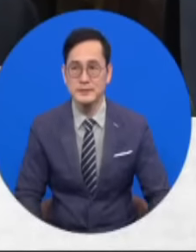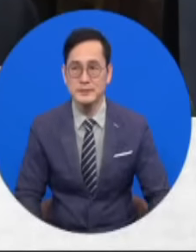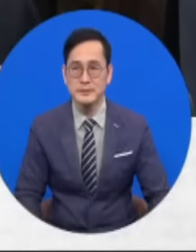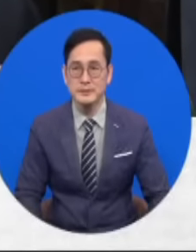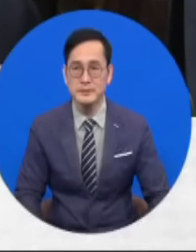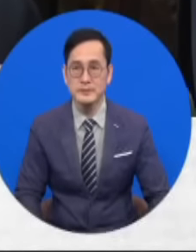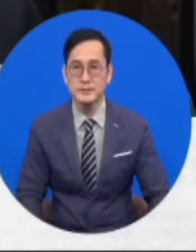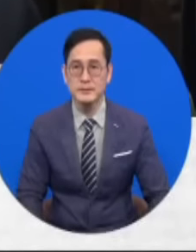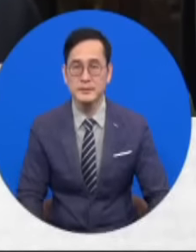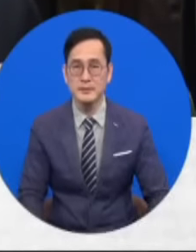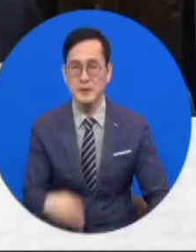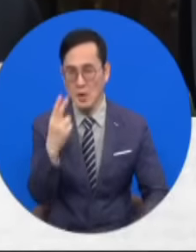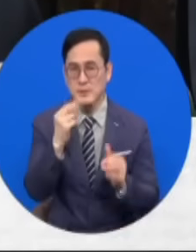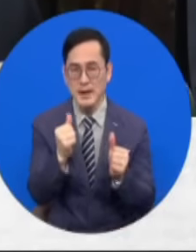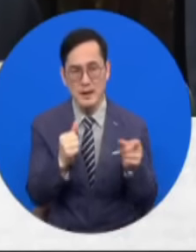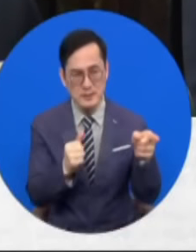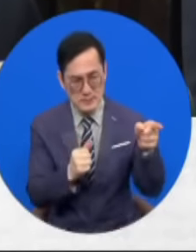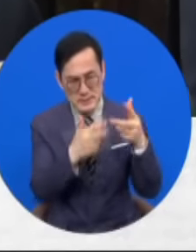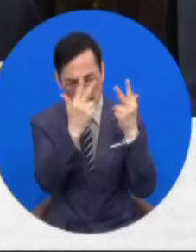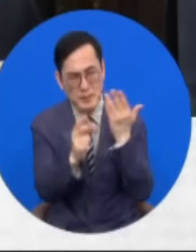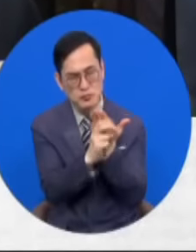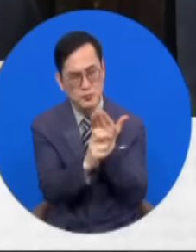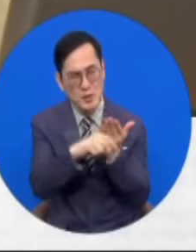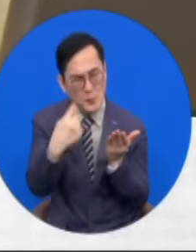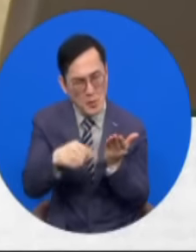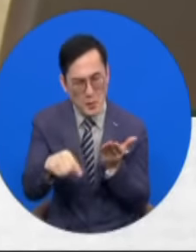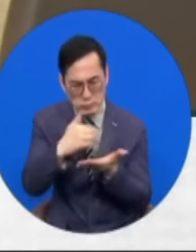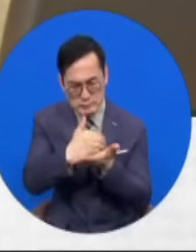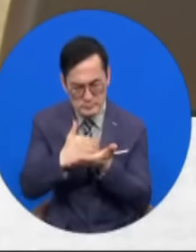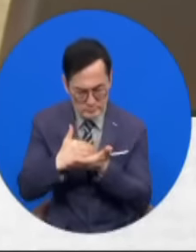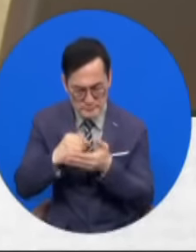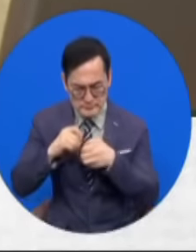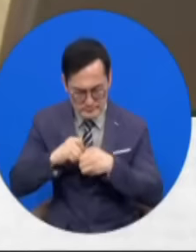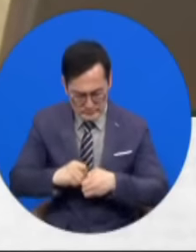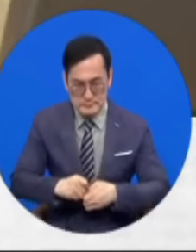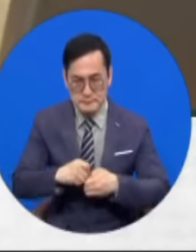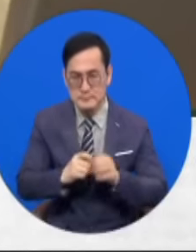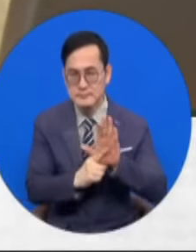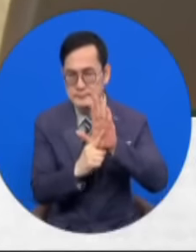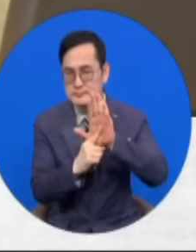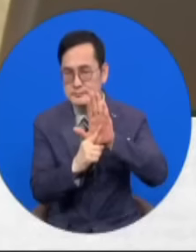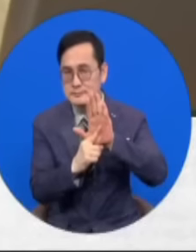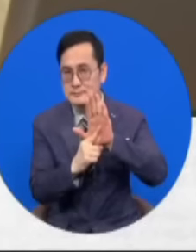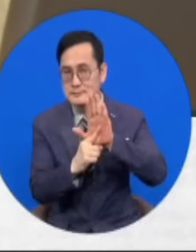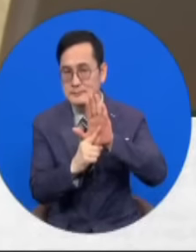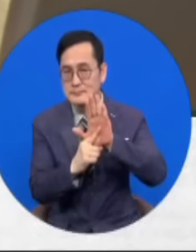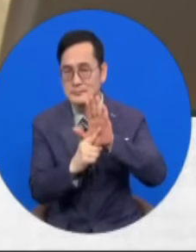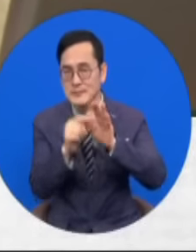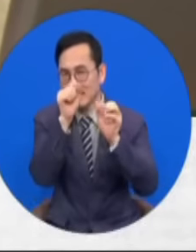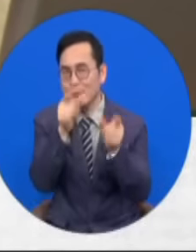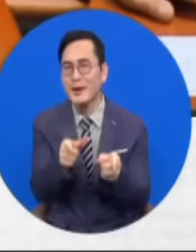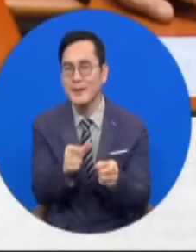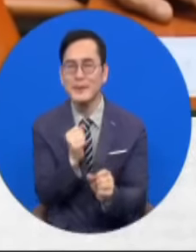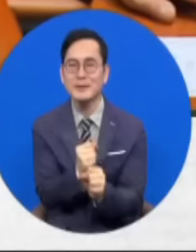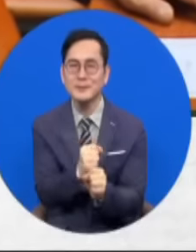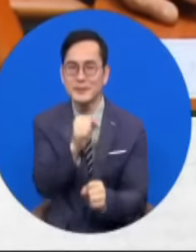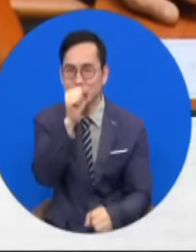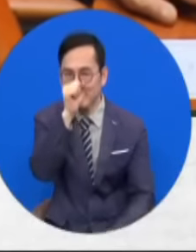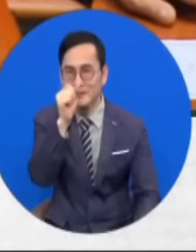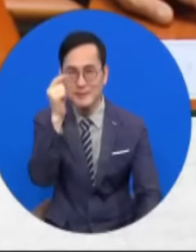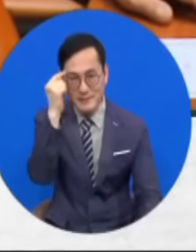열심히 일을 했고 이제 대표 기술에서 어떻게 했는지를 국민에게 낱낱이 살리는 그런 좋은 자리로 제가 볼